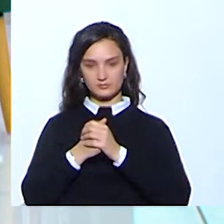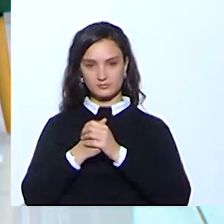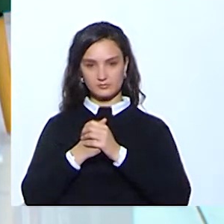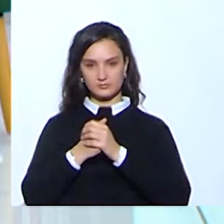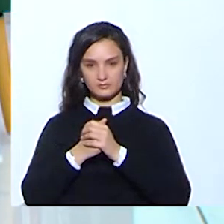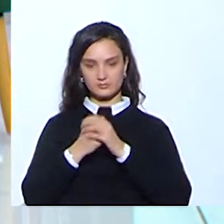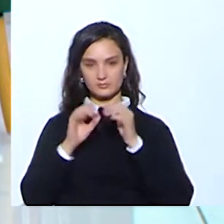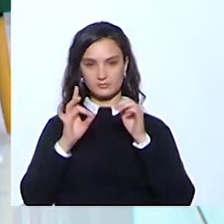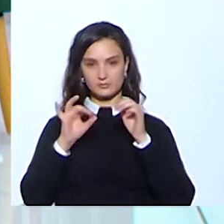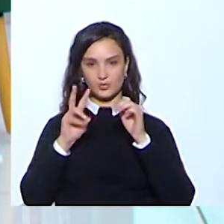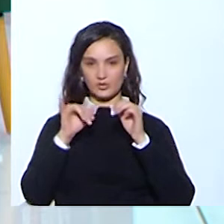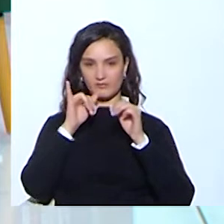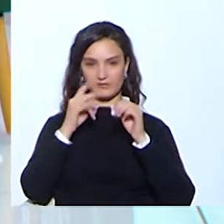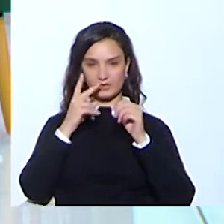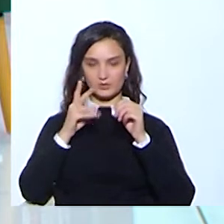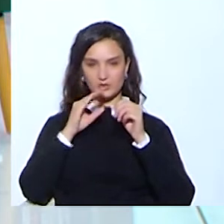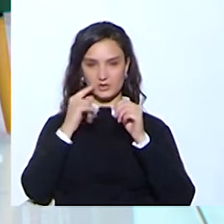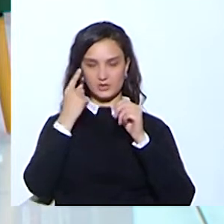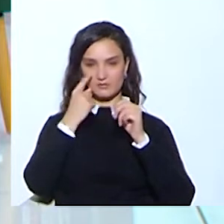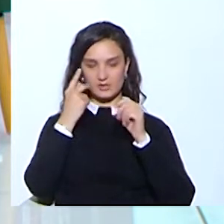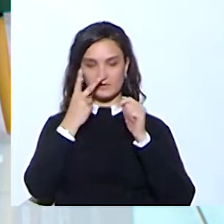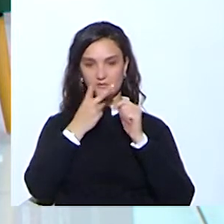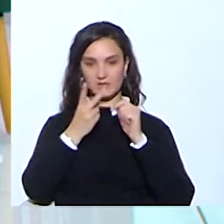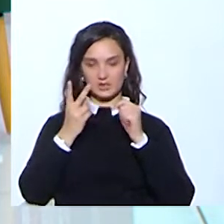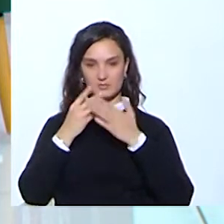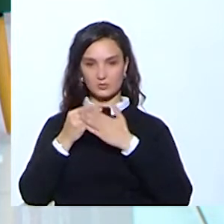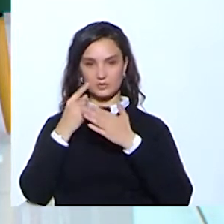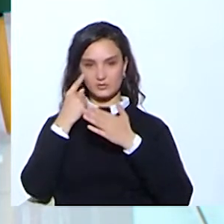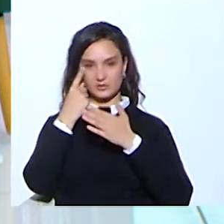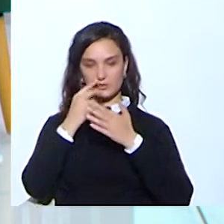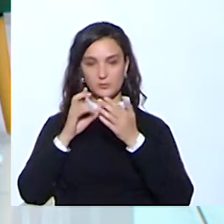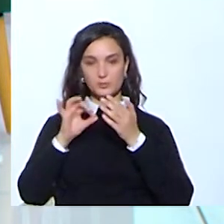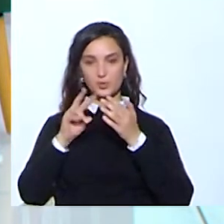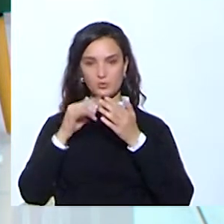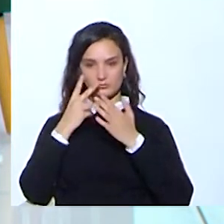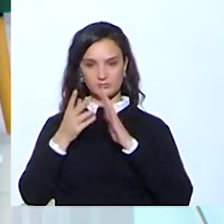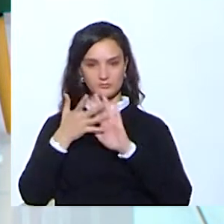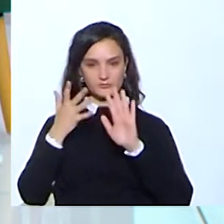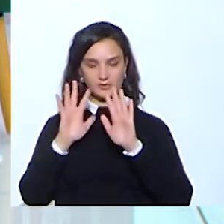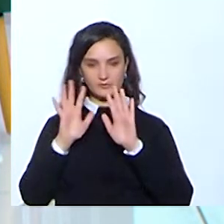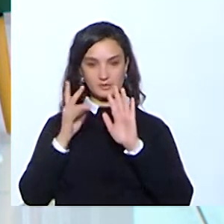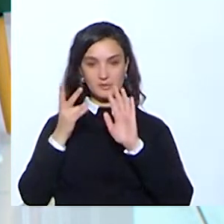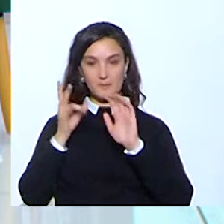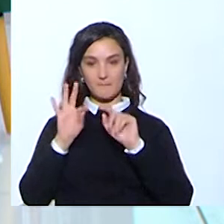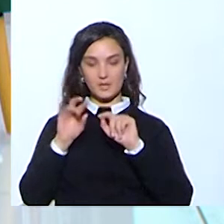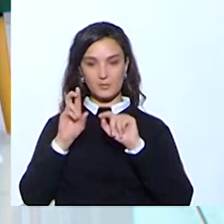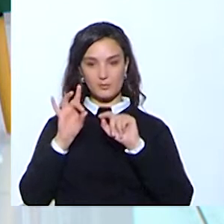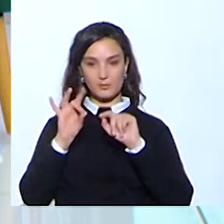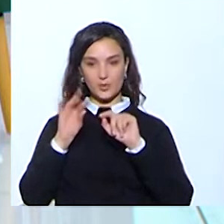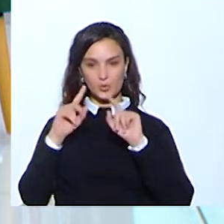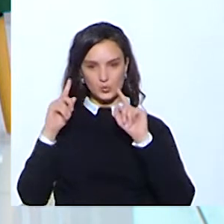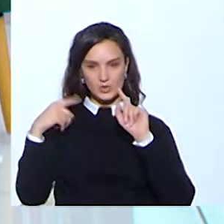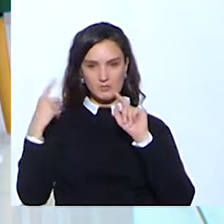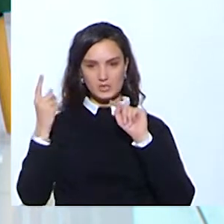ბროლს ვერ ხედავთ, იმიტომ რომ შესაძლოა თვალს ვათვალიერებთ, საკუთარ თვალს. ჩვენ ბროლს ვერ აღვიქვამთ, ხომ ასეა, მაგრამ ბროლი